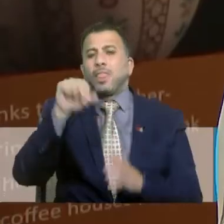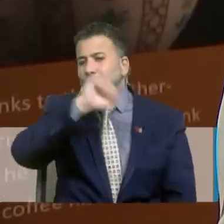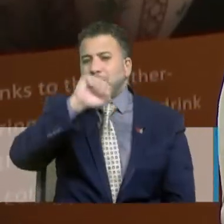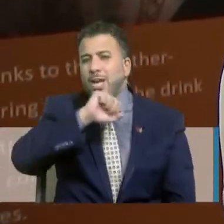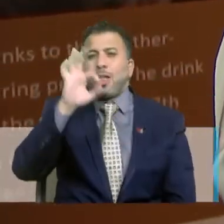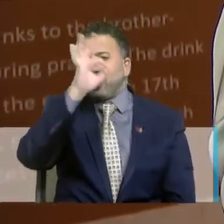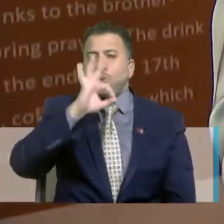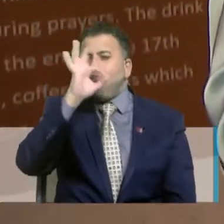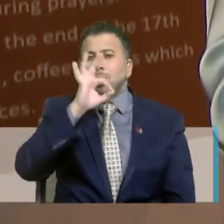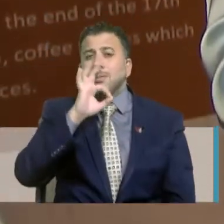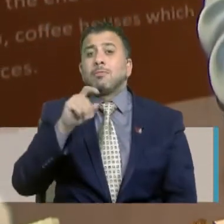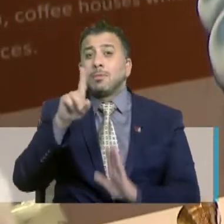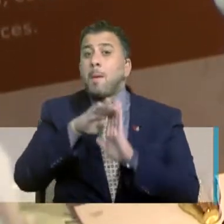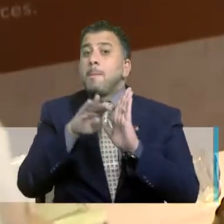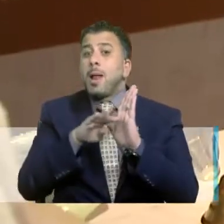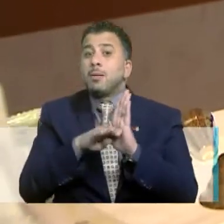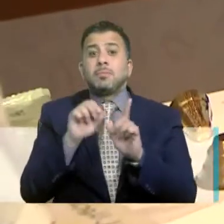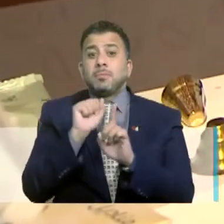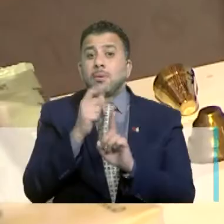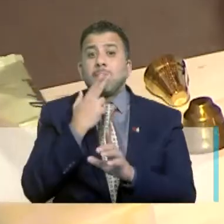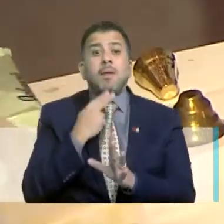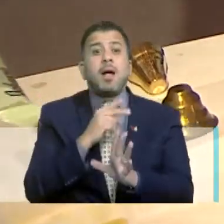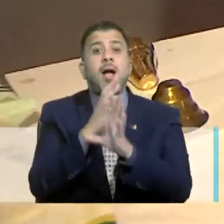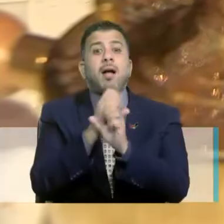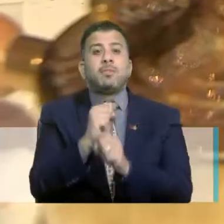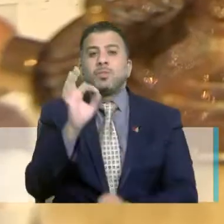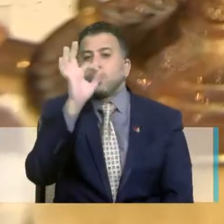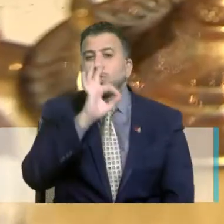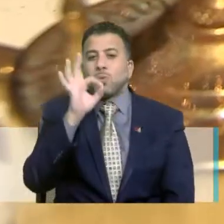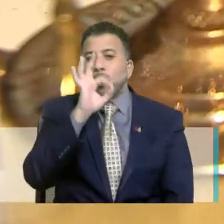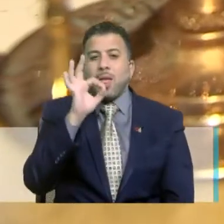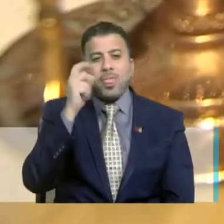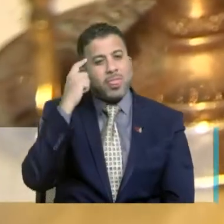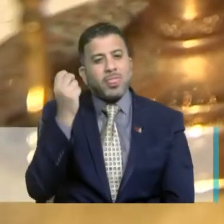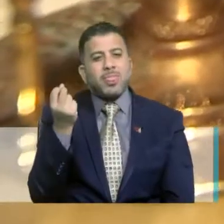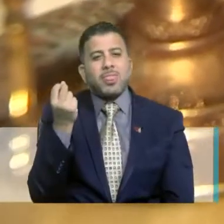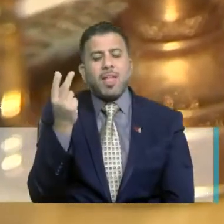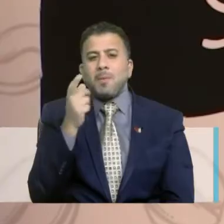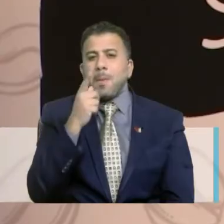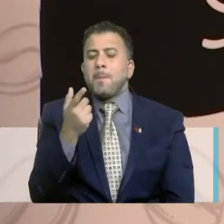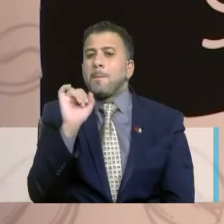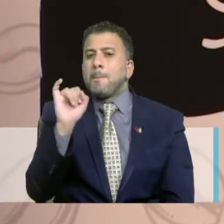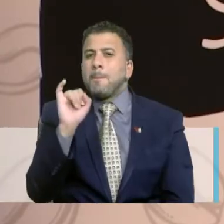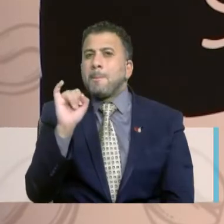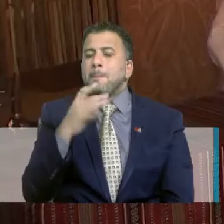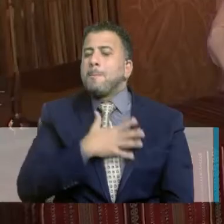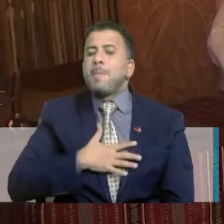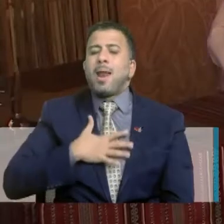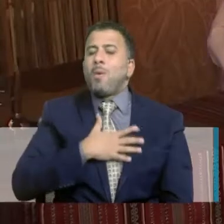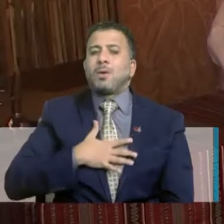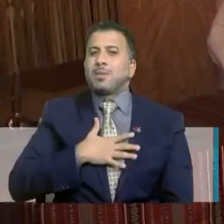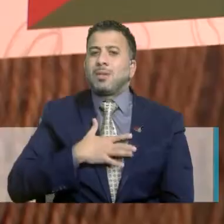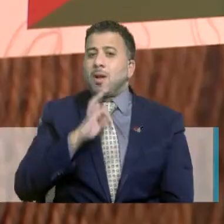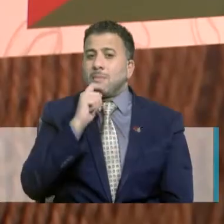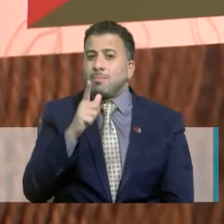وفعالياته المختصة يهدف إلى صون وحماية التراث الثقافي بشقيه المادي والمعنوي، مع